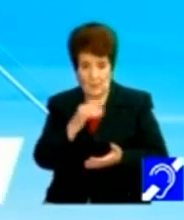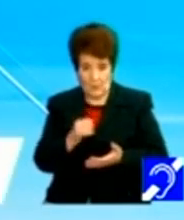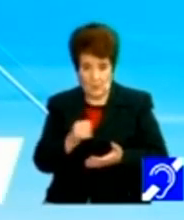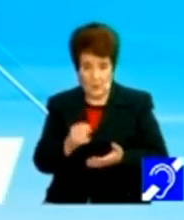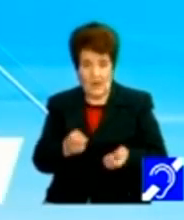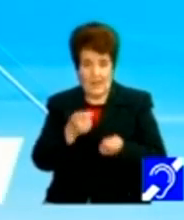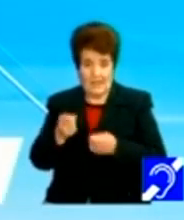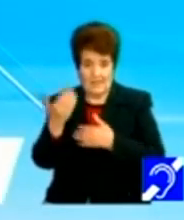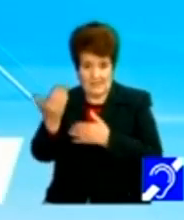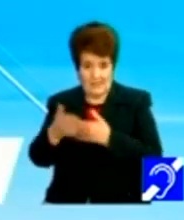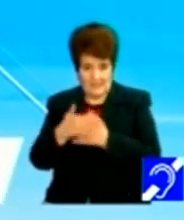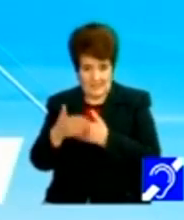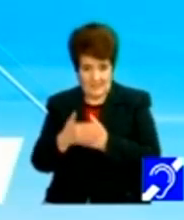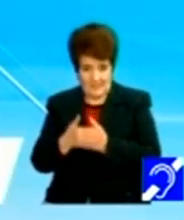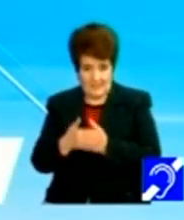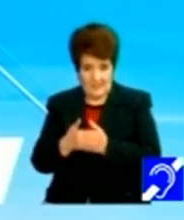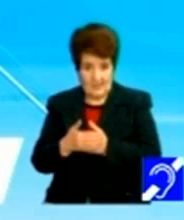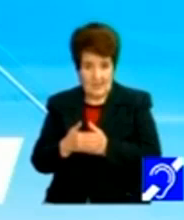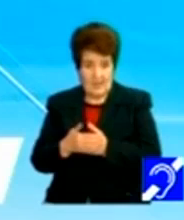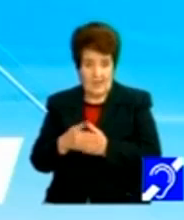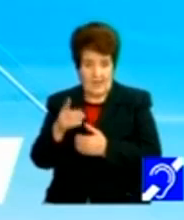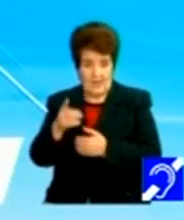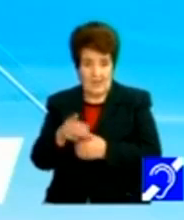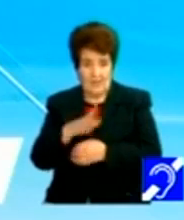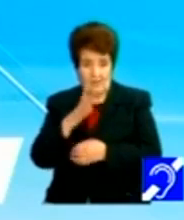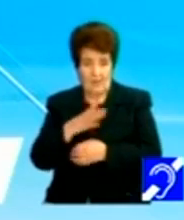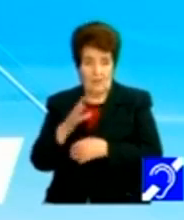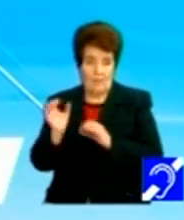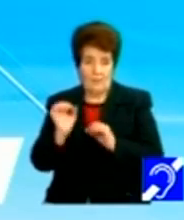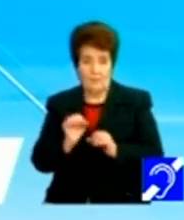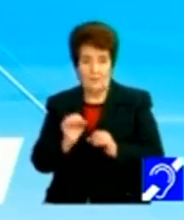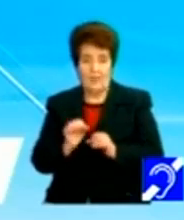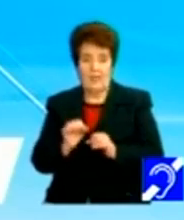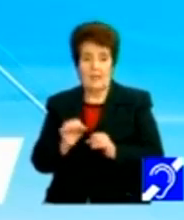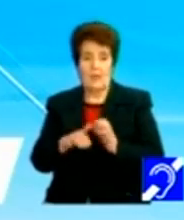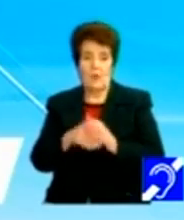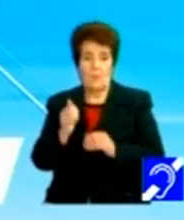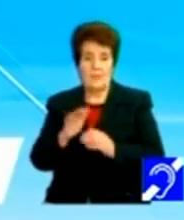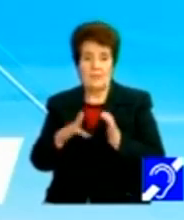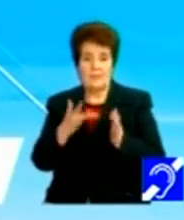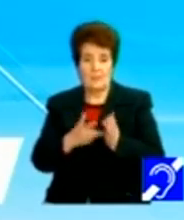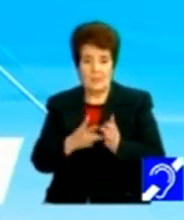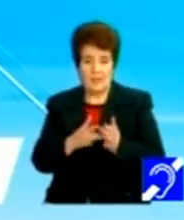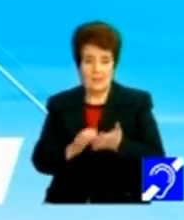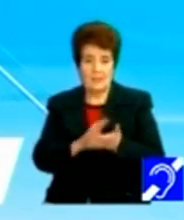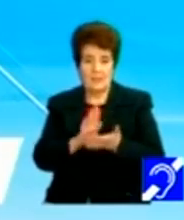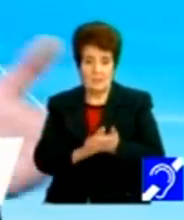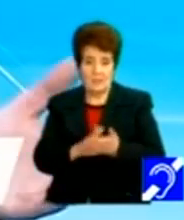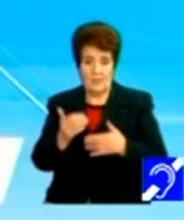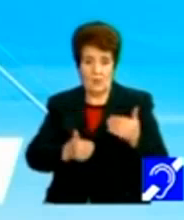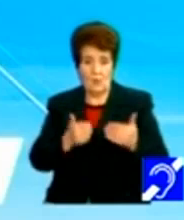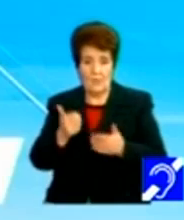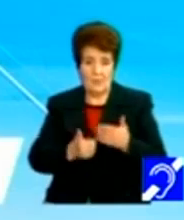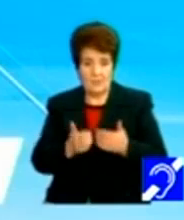dosare penale regimul, aș fi sărit să-l apăr, cum l-am apărat și în cadrul Comisiei Electorale Centrale, ca să fie înregistrat în această competiție, de vreme